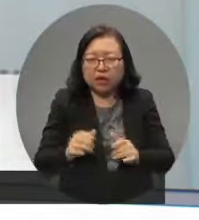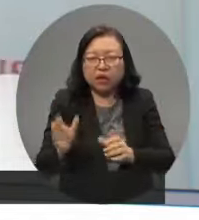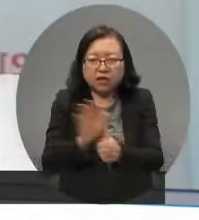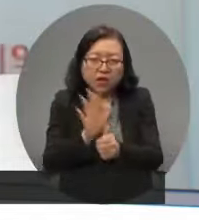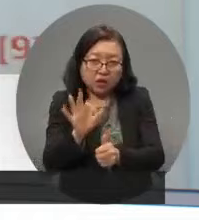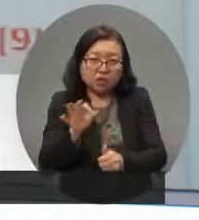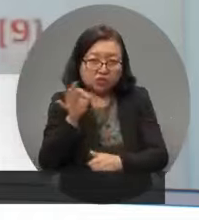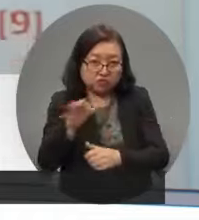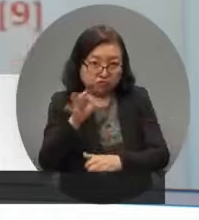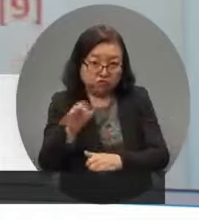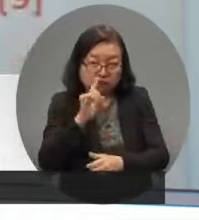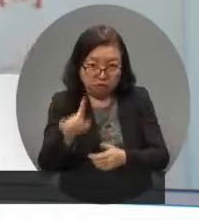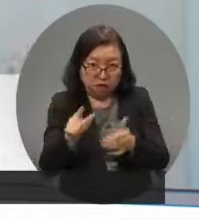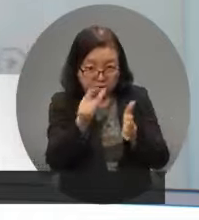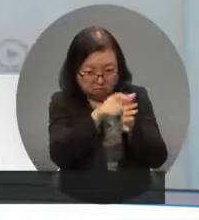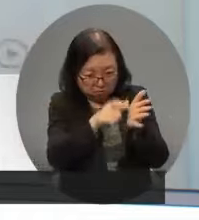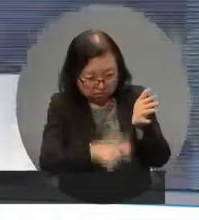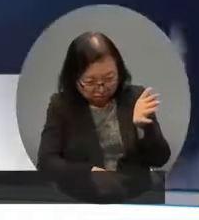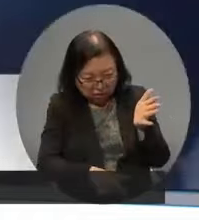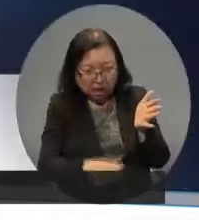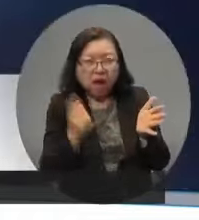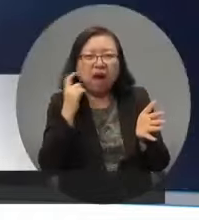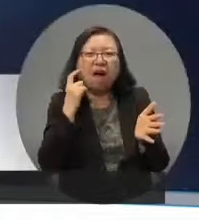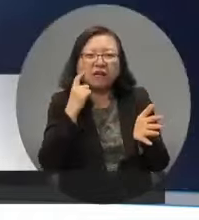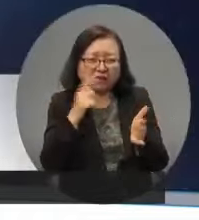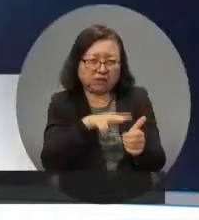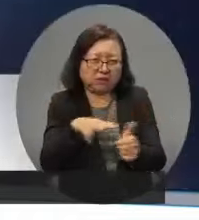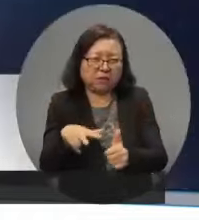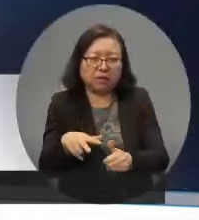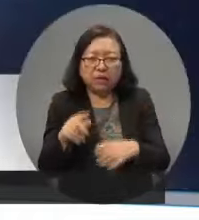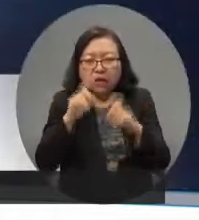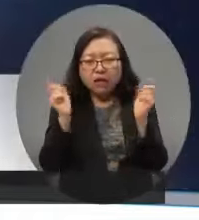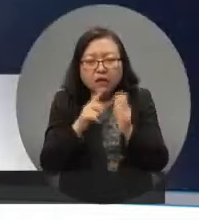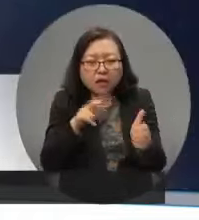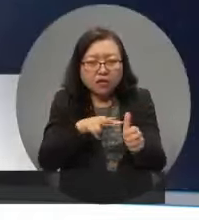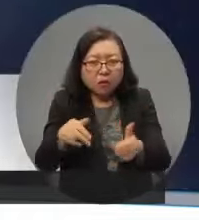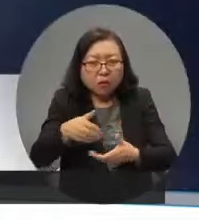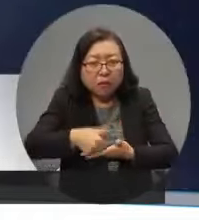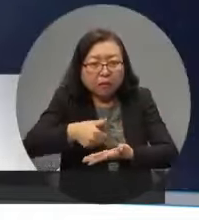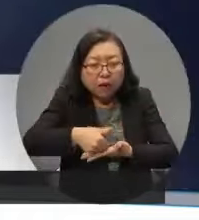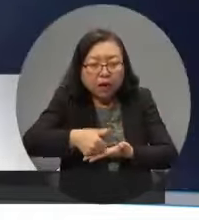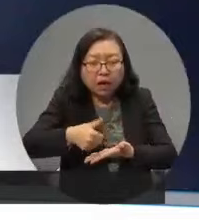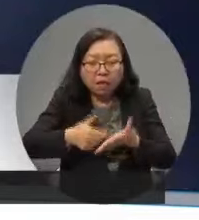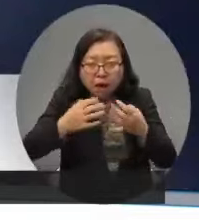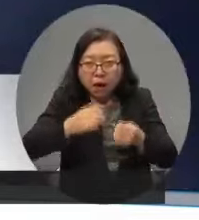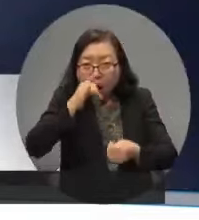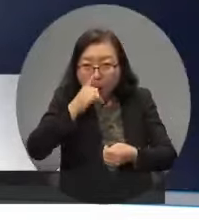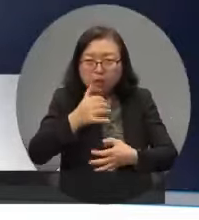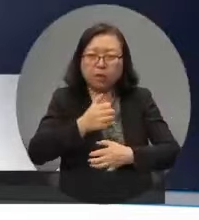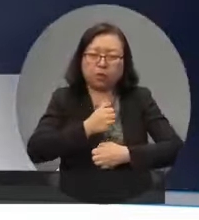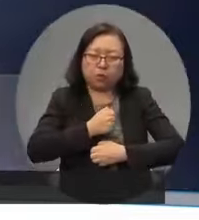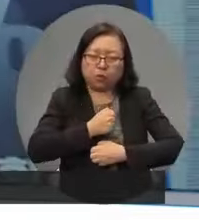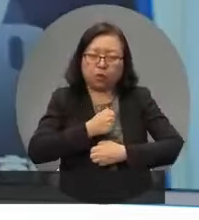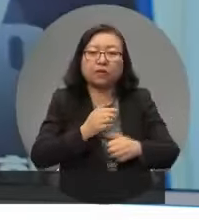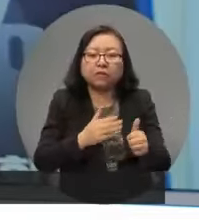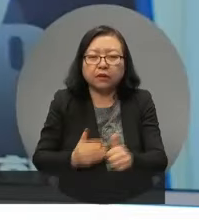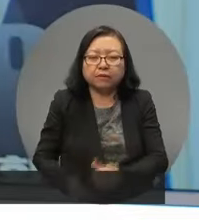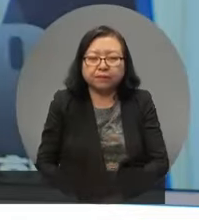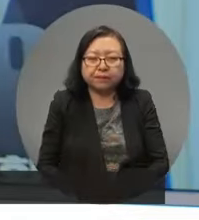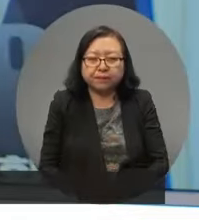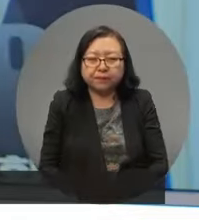실체가 없는 거짓 정보입니다 개인 정보까지 요구하는 경우도 많아 조심하셔야겠습니다 이승준